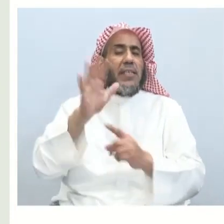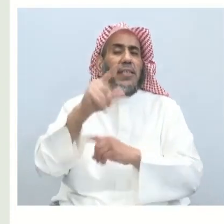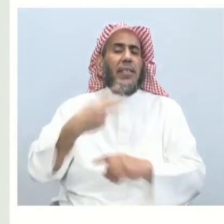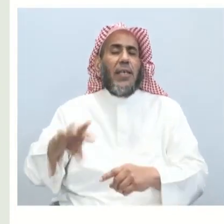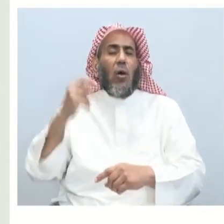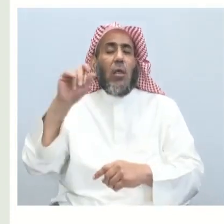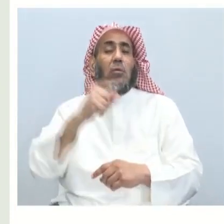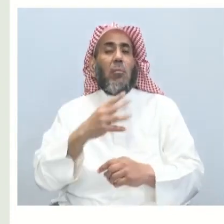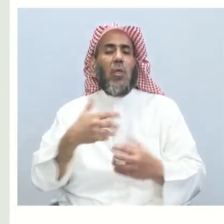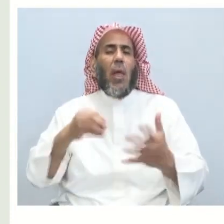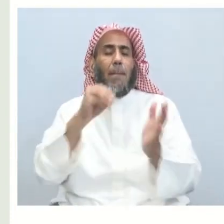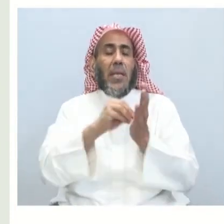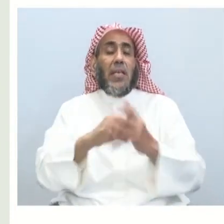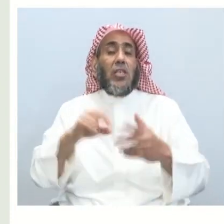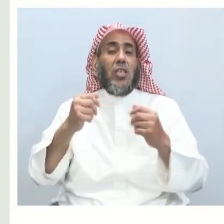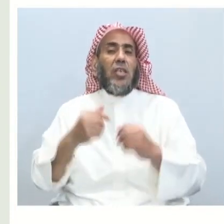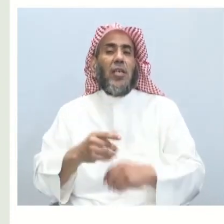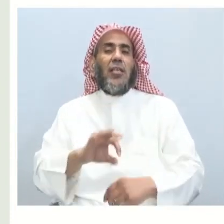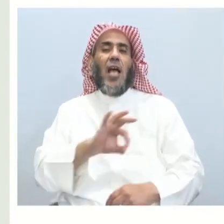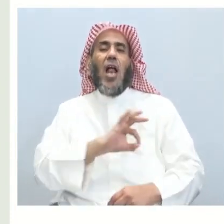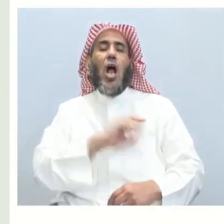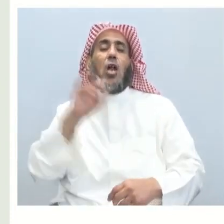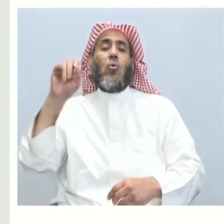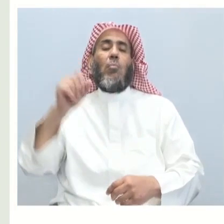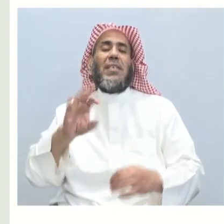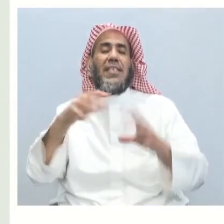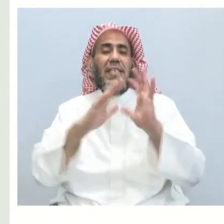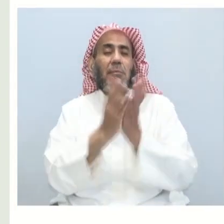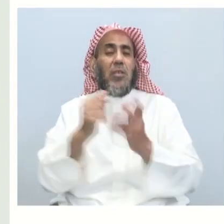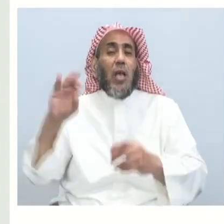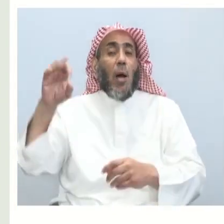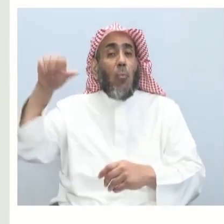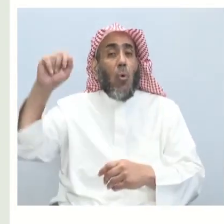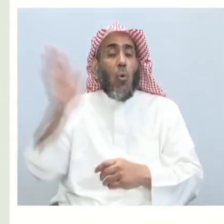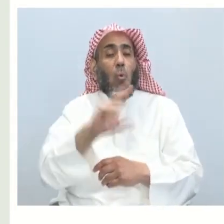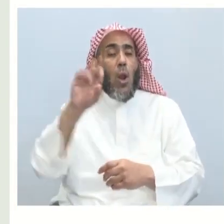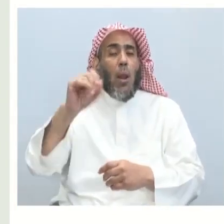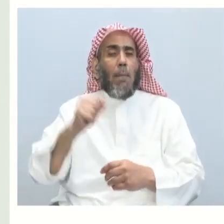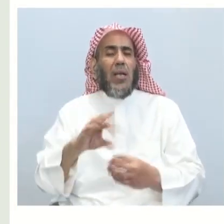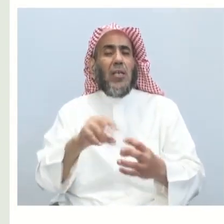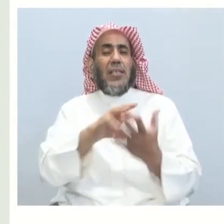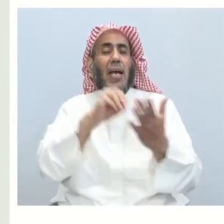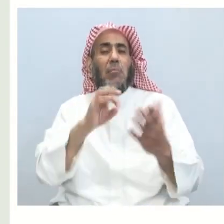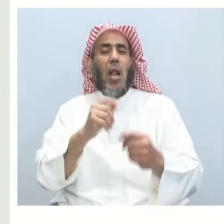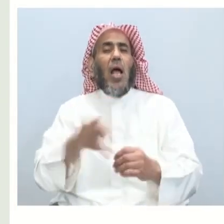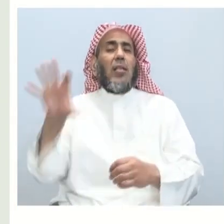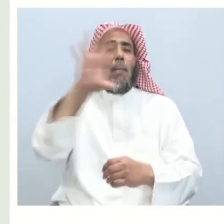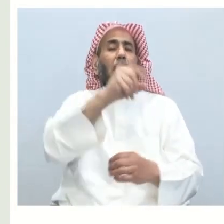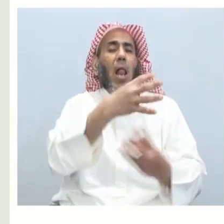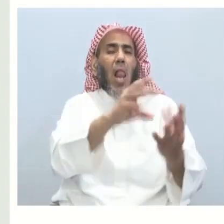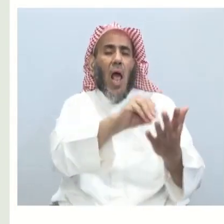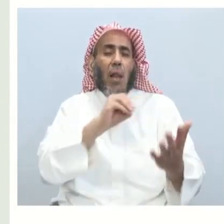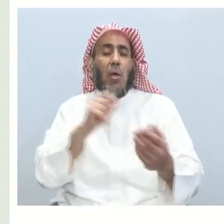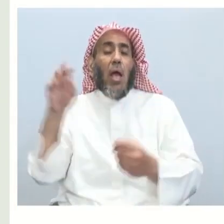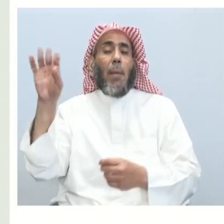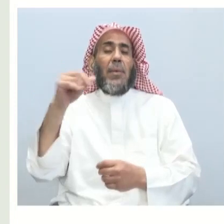بمضامين شعر الغزل لدى الرومانسيين كما درسه ابول والمهجر وقلنا ابول والمهجر ايضا اشتقت من الادب الغربي وتاثرت به فنجد